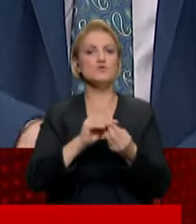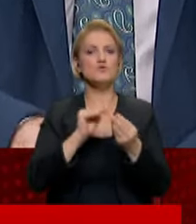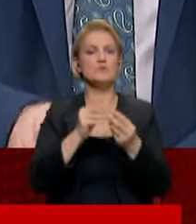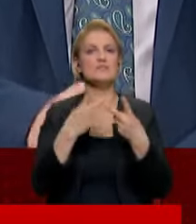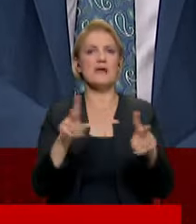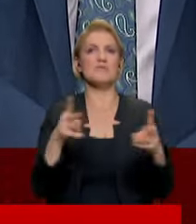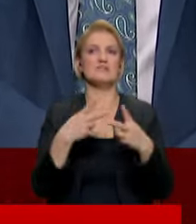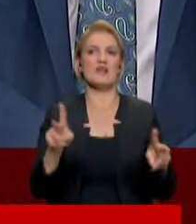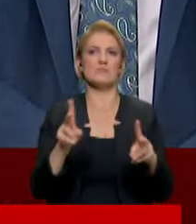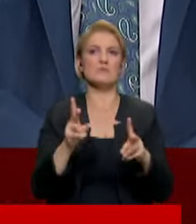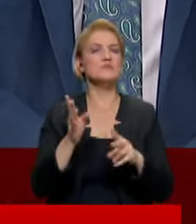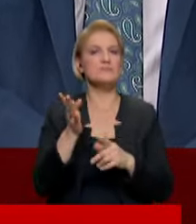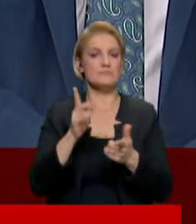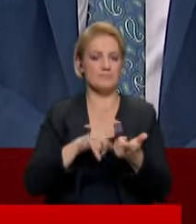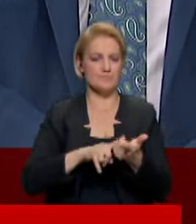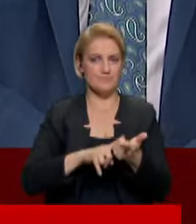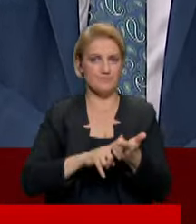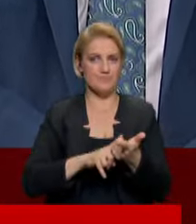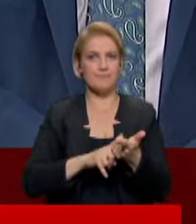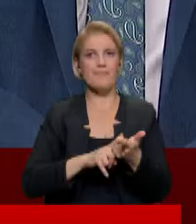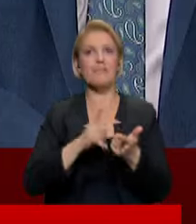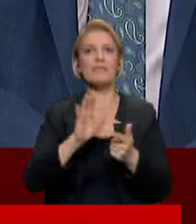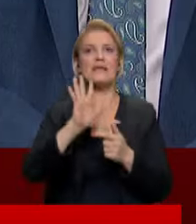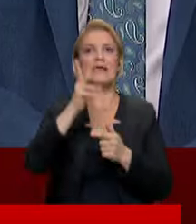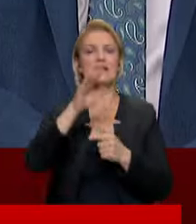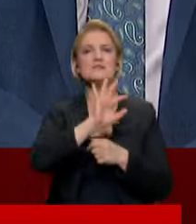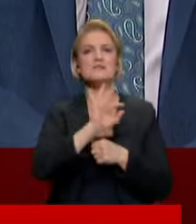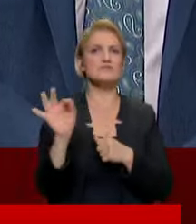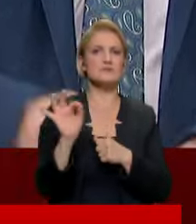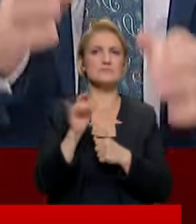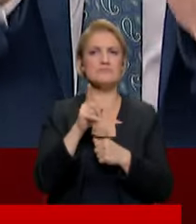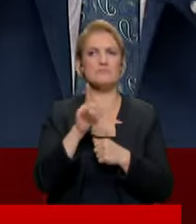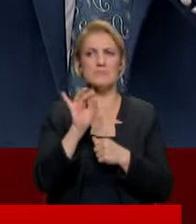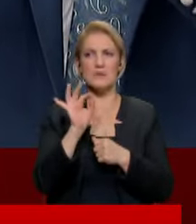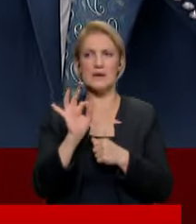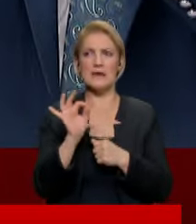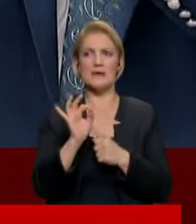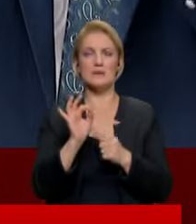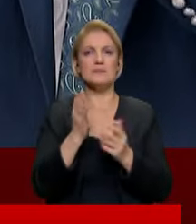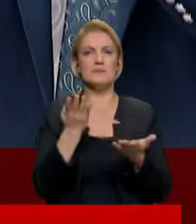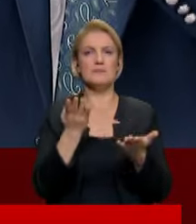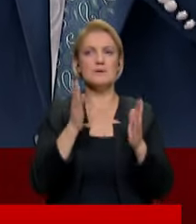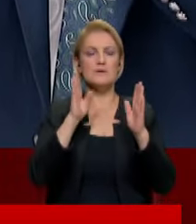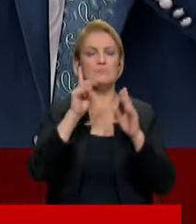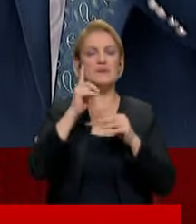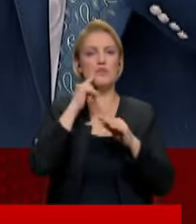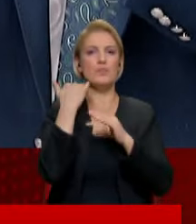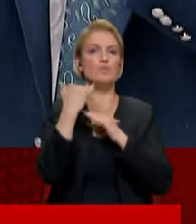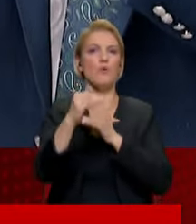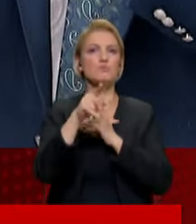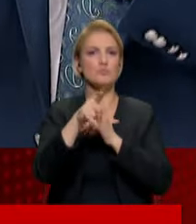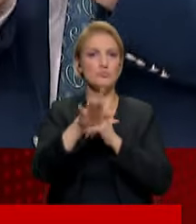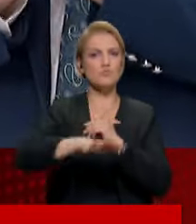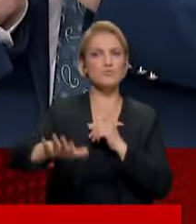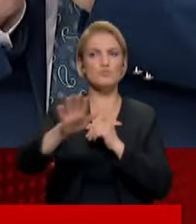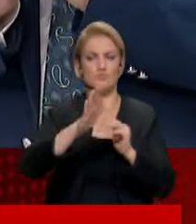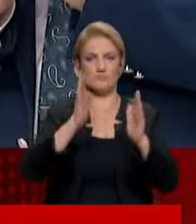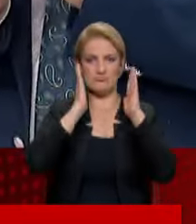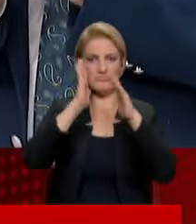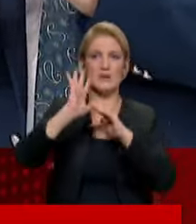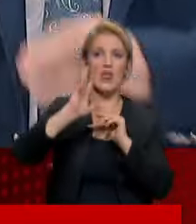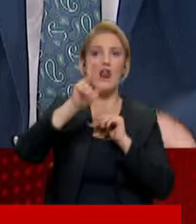sebebiyle bıraktık E onu sona aldım geleceksizlik en çok buraya vurgu yapıyorsunuz perspektif yoksa bir toplumda ya o